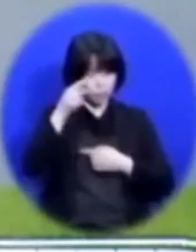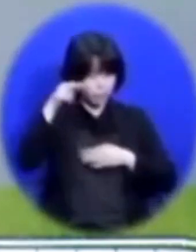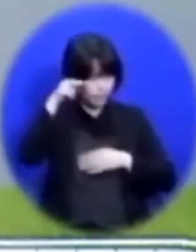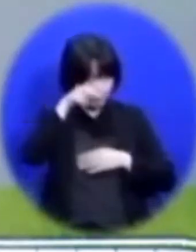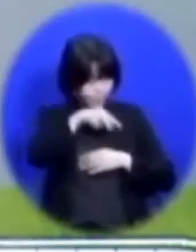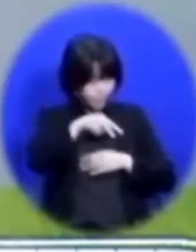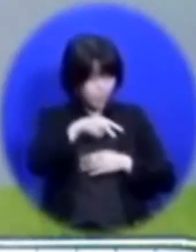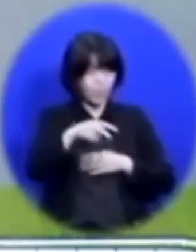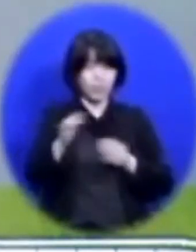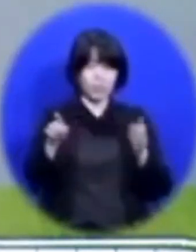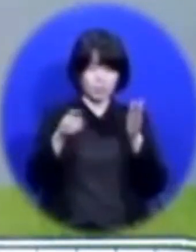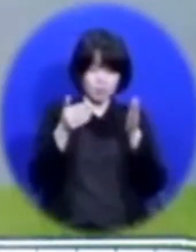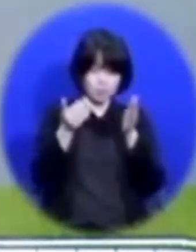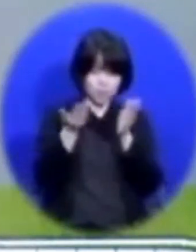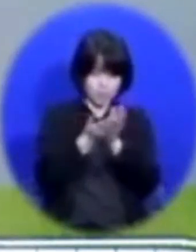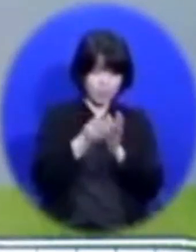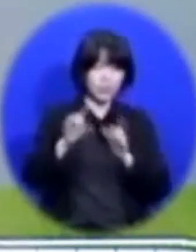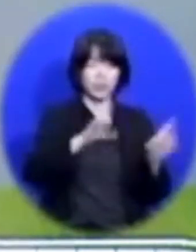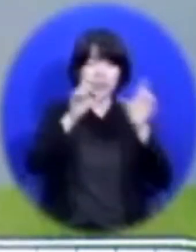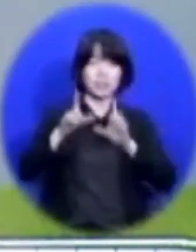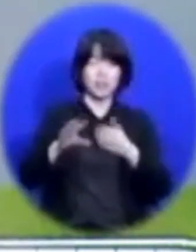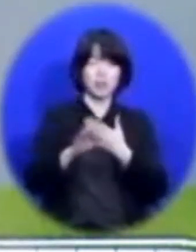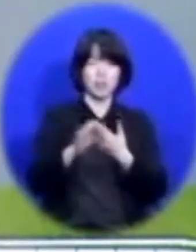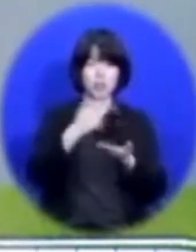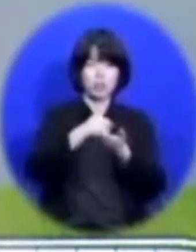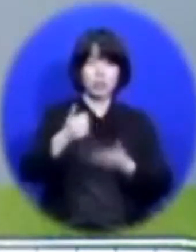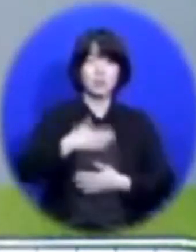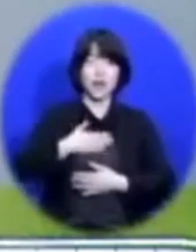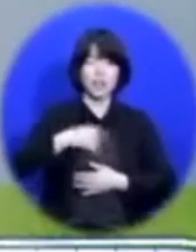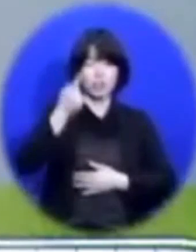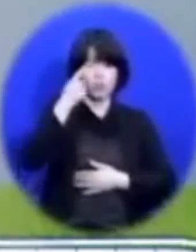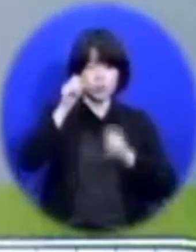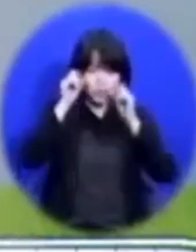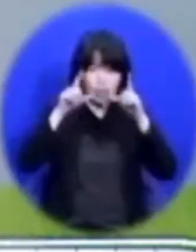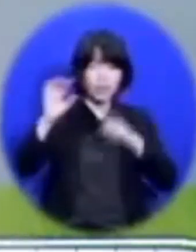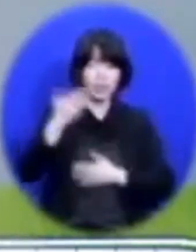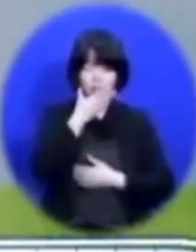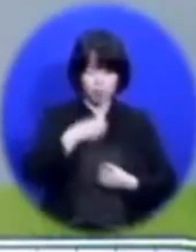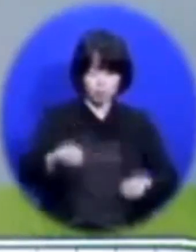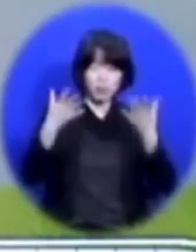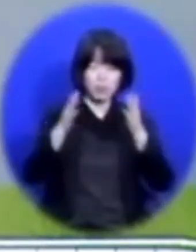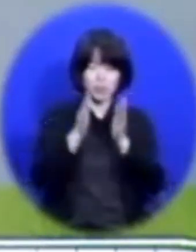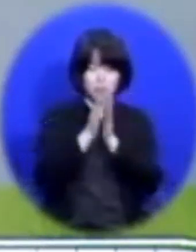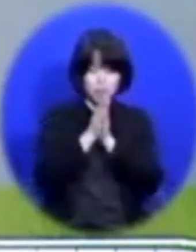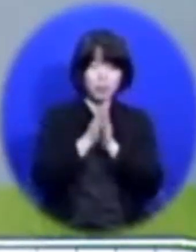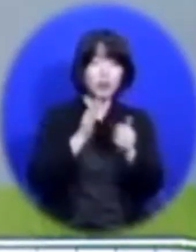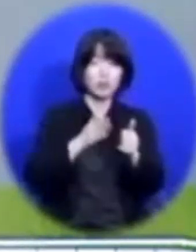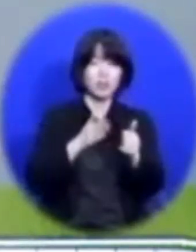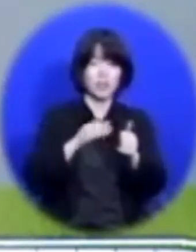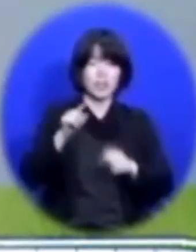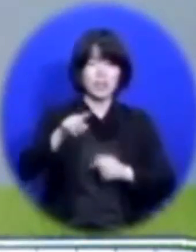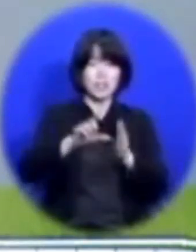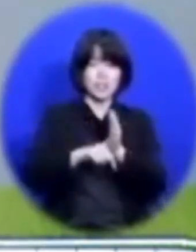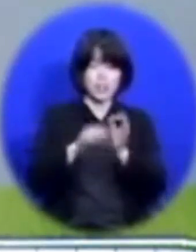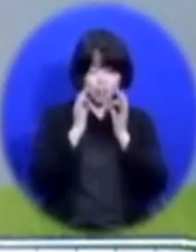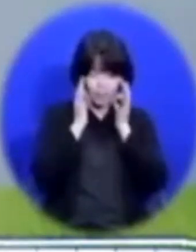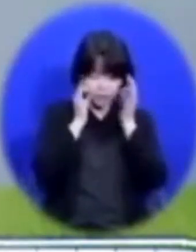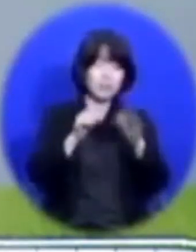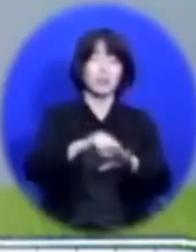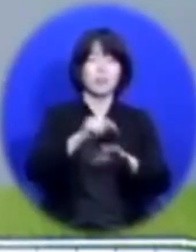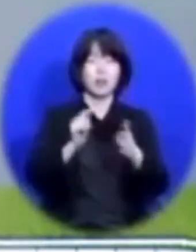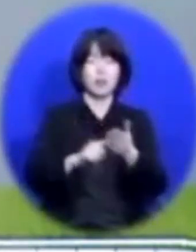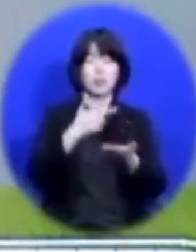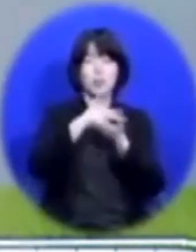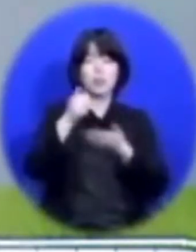그리고삶을살아가는동안 주님을알수있는눈이열리기를바랍니다. 기도합시다.주님,이순간간절한 마음